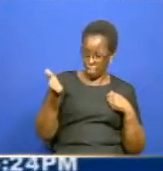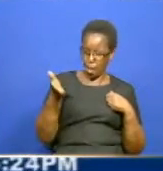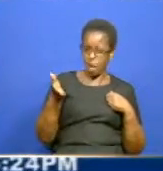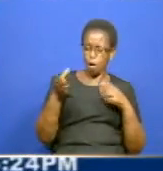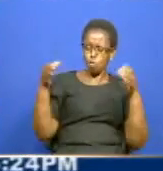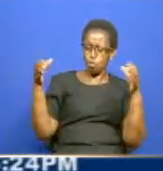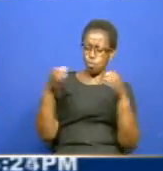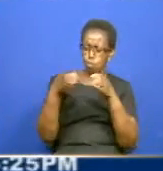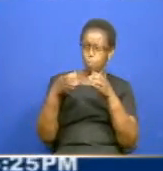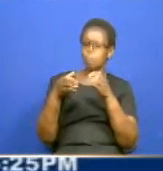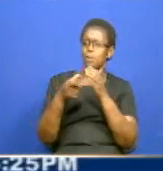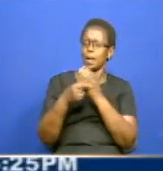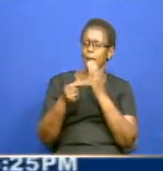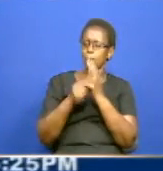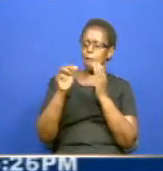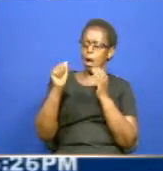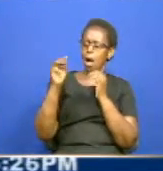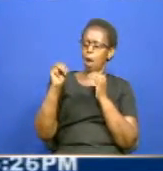Wabajuni.